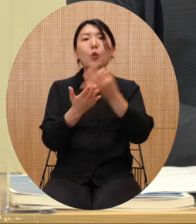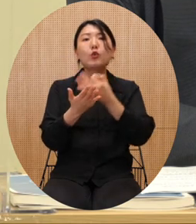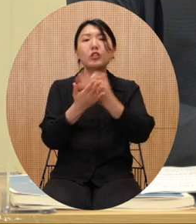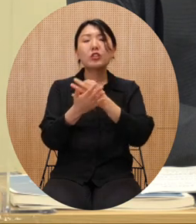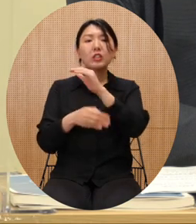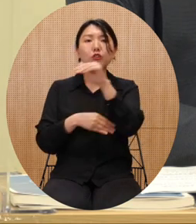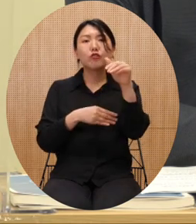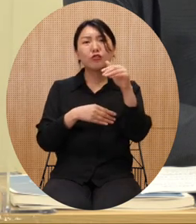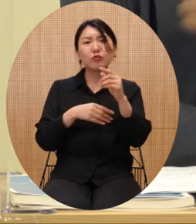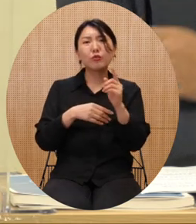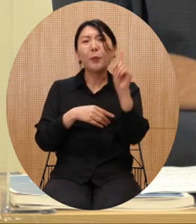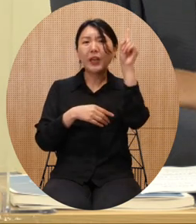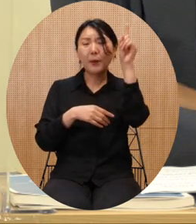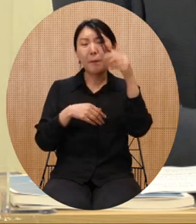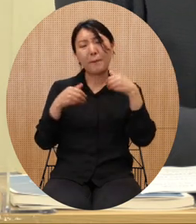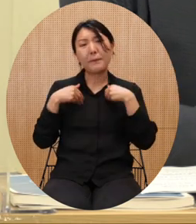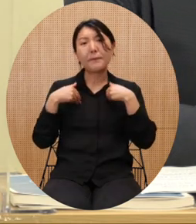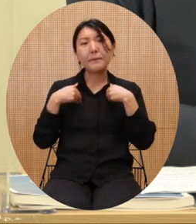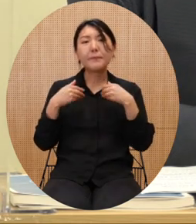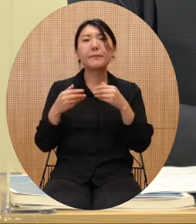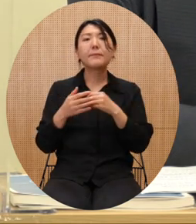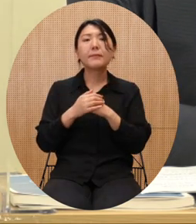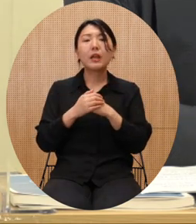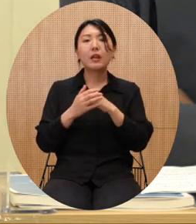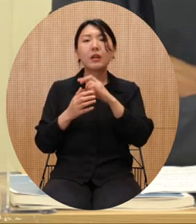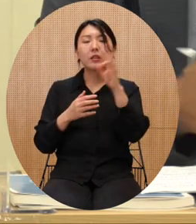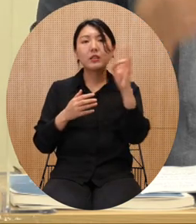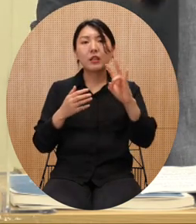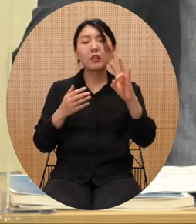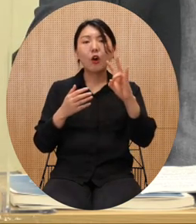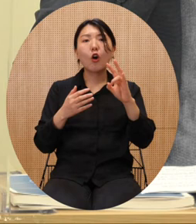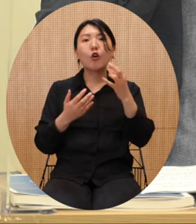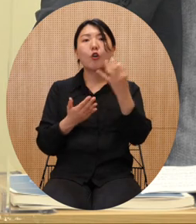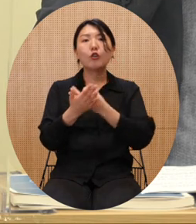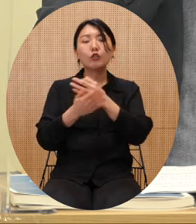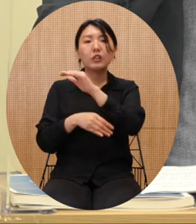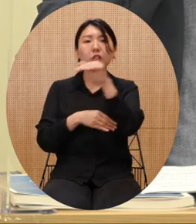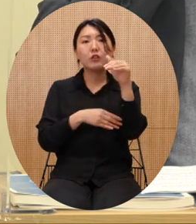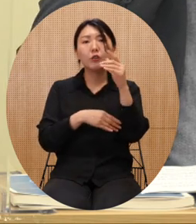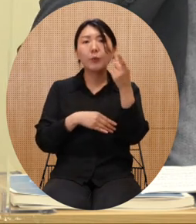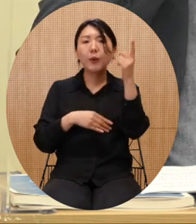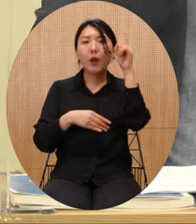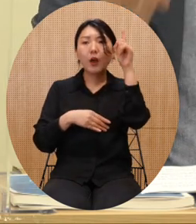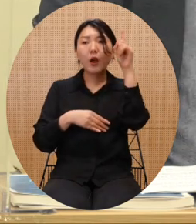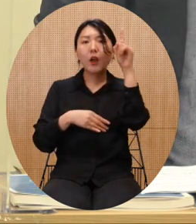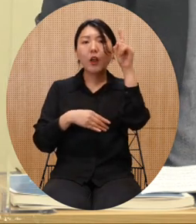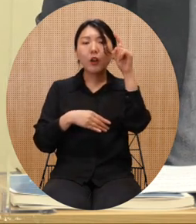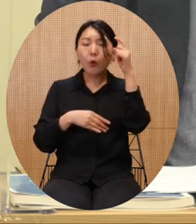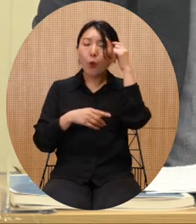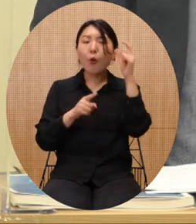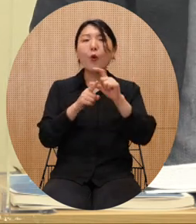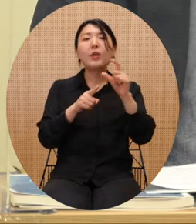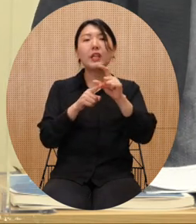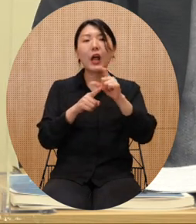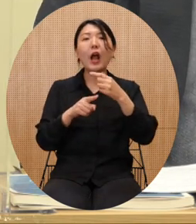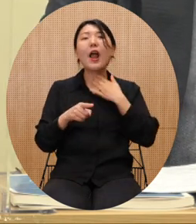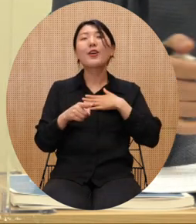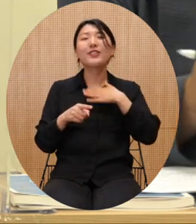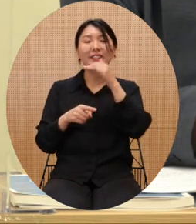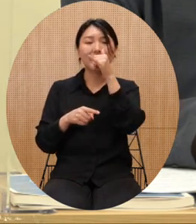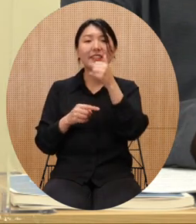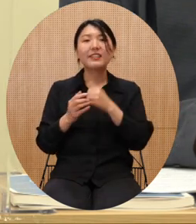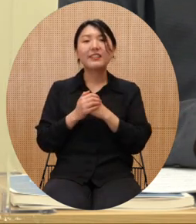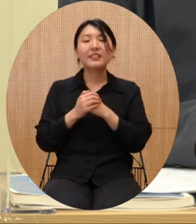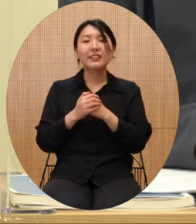필요할 것 같습니다. 시흥시에서 소득기준 상향 지원을 통한 지원 대상 확대 방안을 지금 모색하고